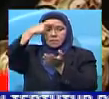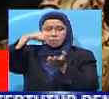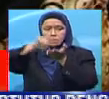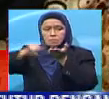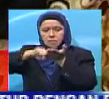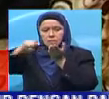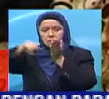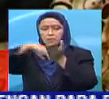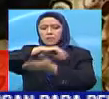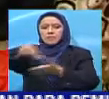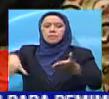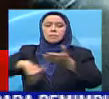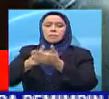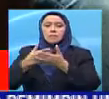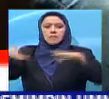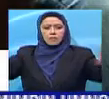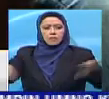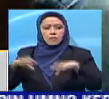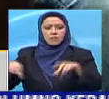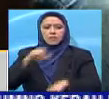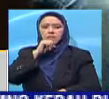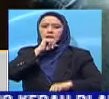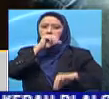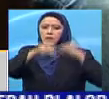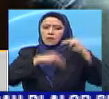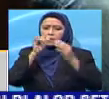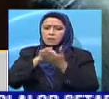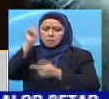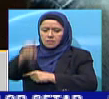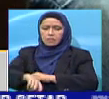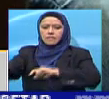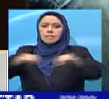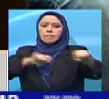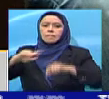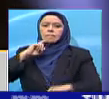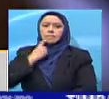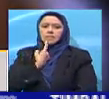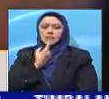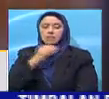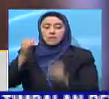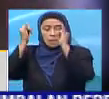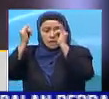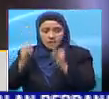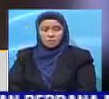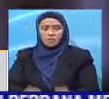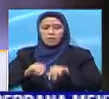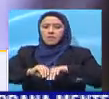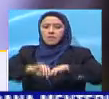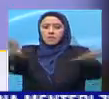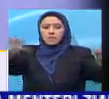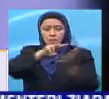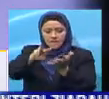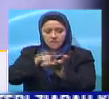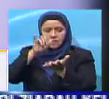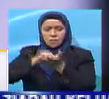untuk siasatan menyeluruh. Perbuatan tidak bermoral itu perlu diambil tindakan serius. Manakala individu yang menyebarkan video